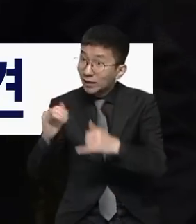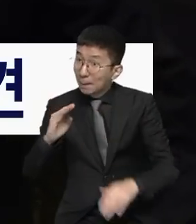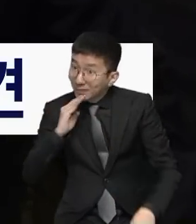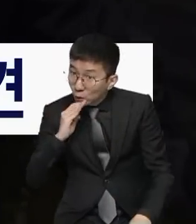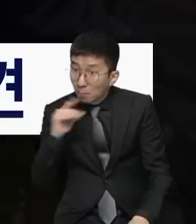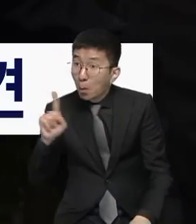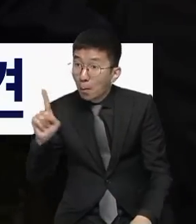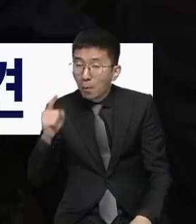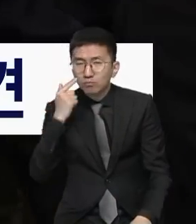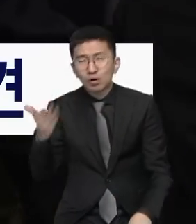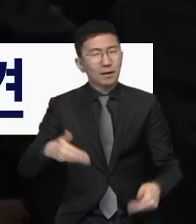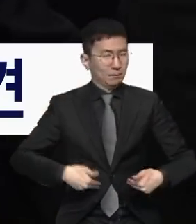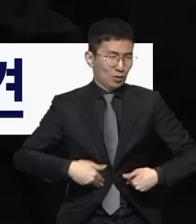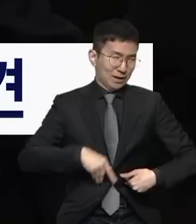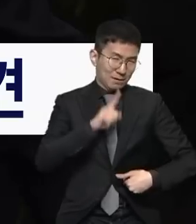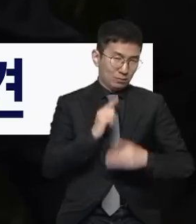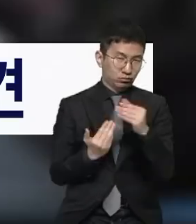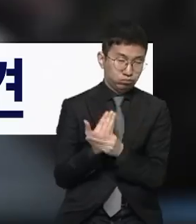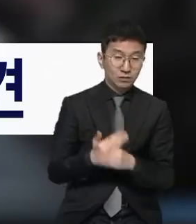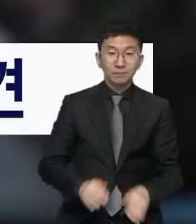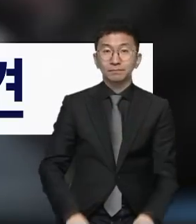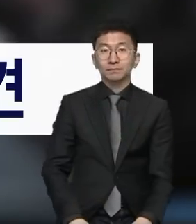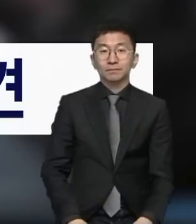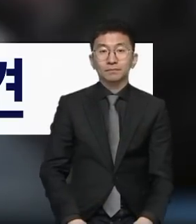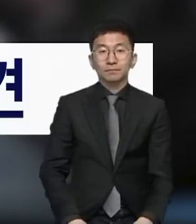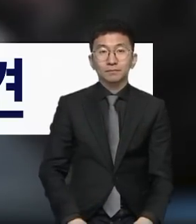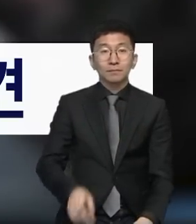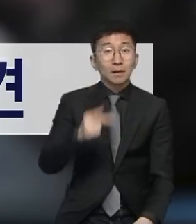했는지 등을 확인해야 한다는 의견도 나옵니다